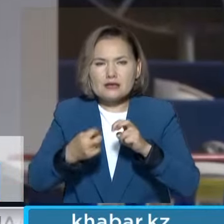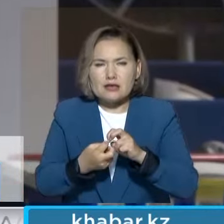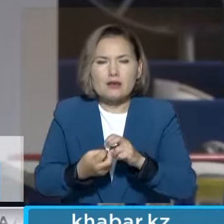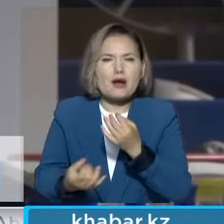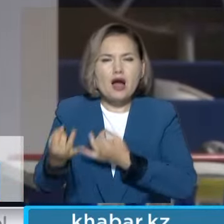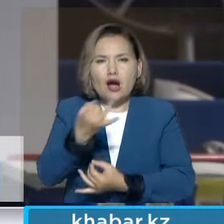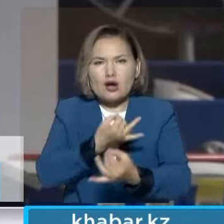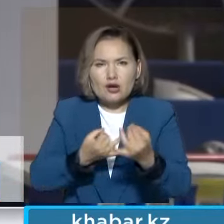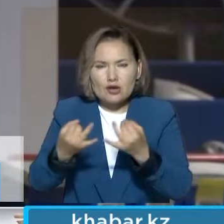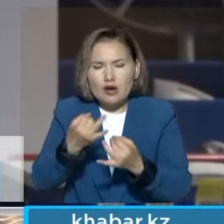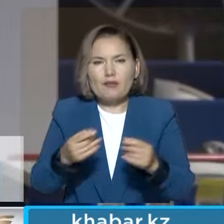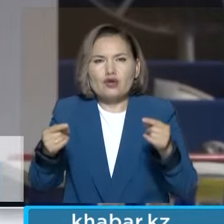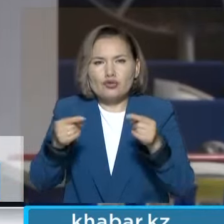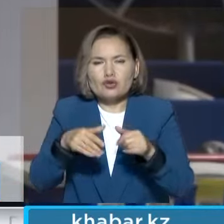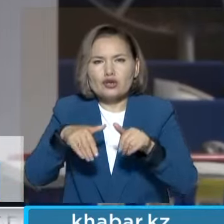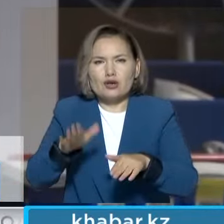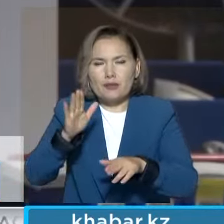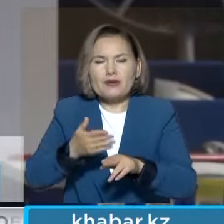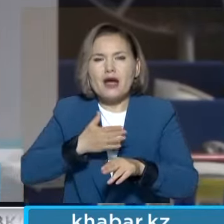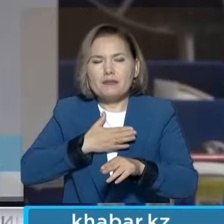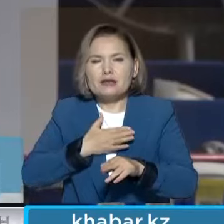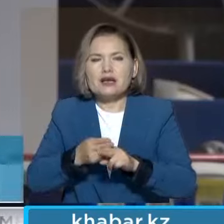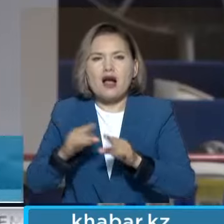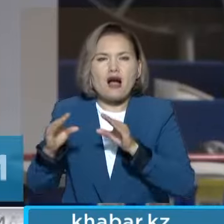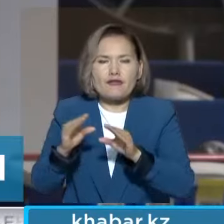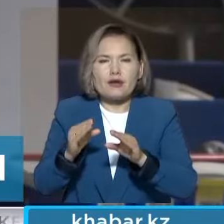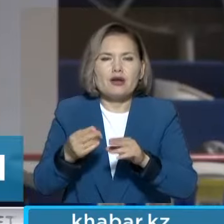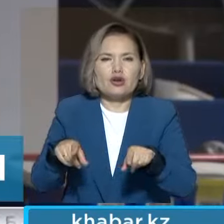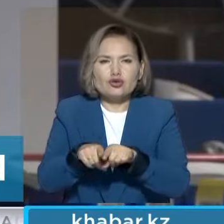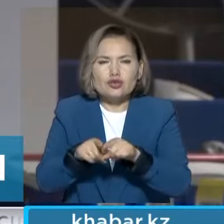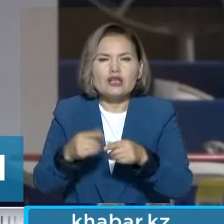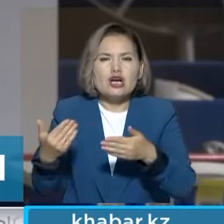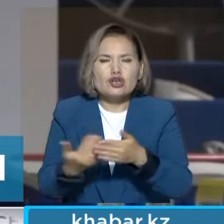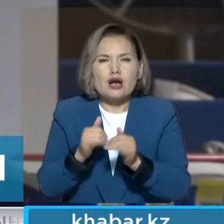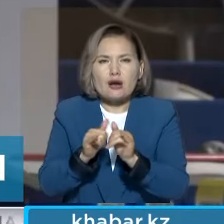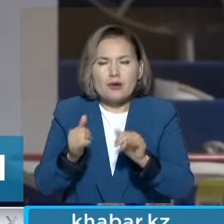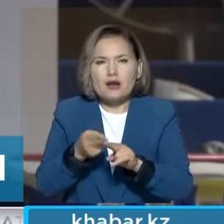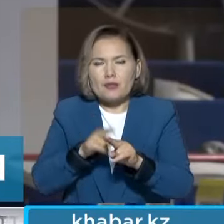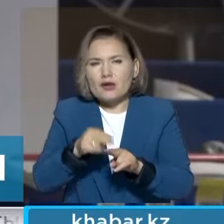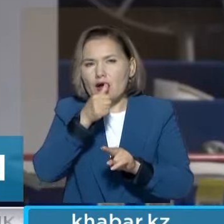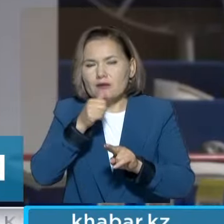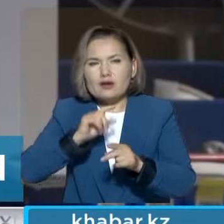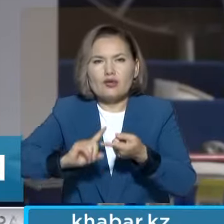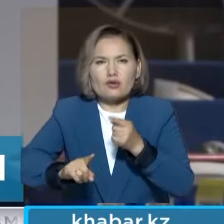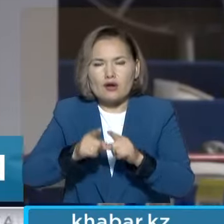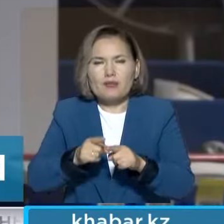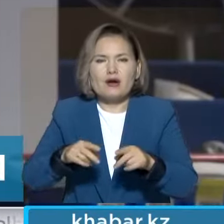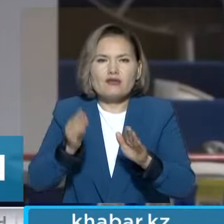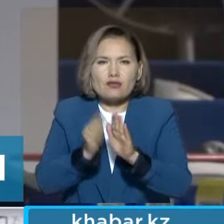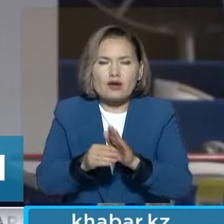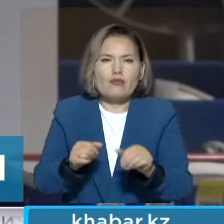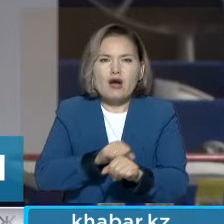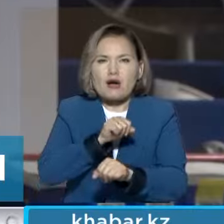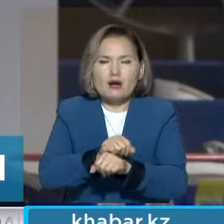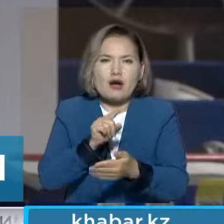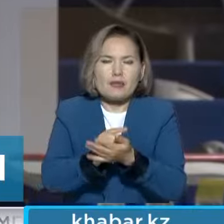қарастырмайды. Мұны біз қолдамаймыз, себебі біздің автопарк жаңаруы керек. Оған қоса көлік саласындағы көлеңкелі кәсіпті жоюымыз керек. Алдымен осы саланы толық